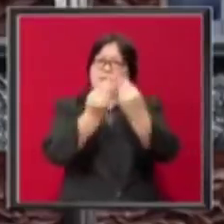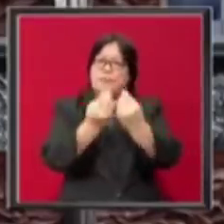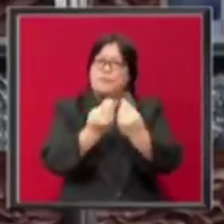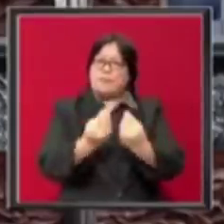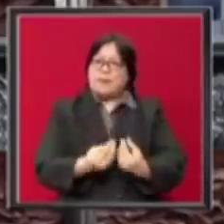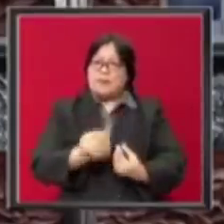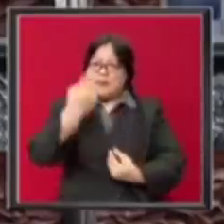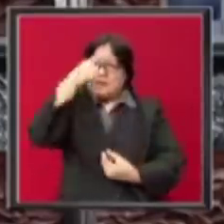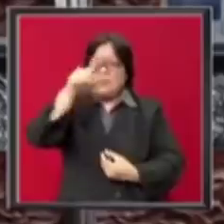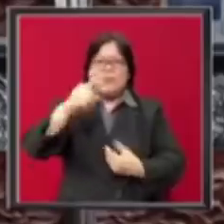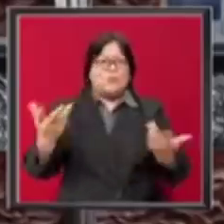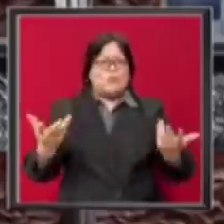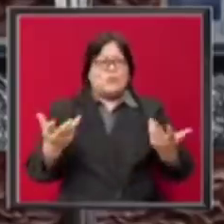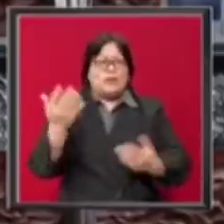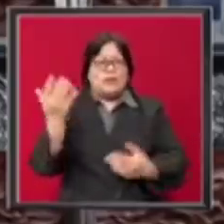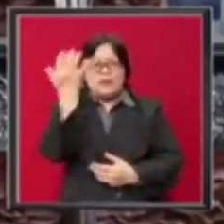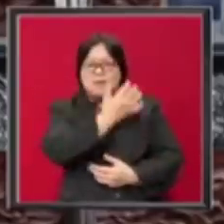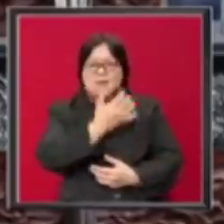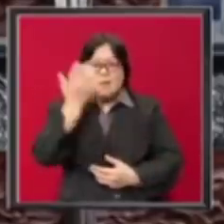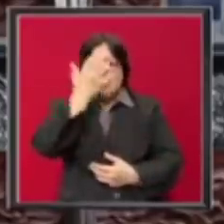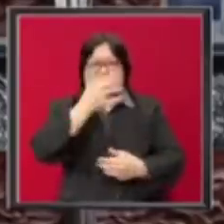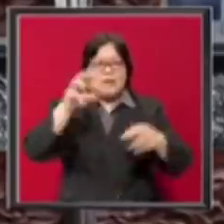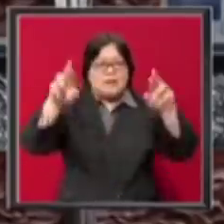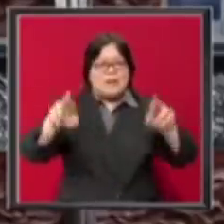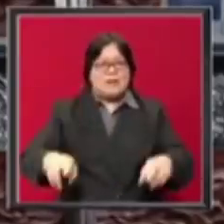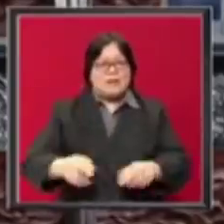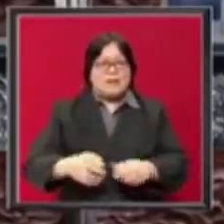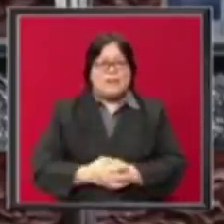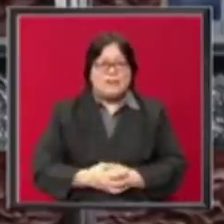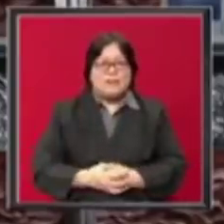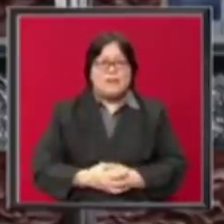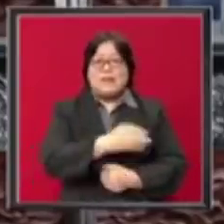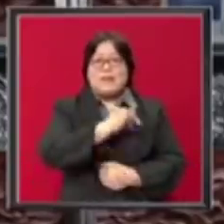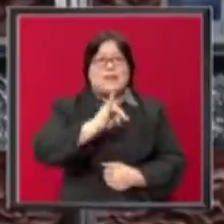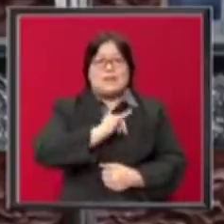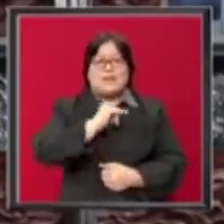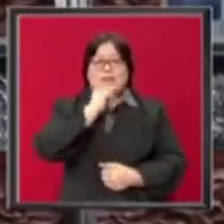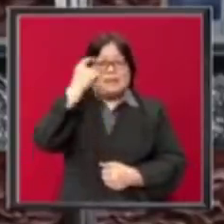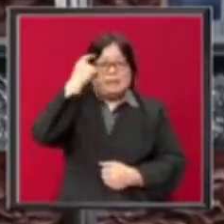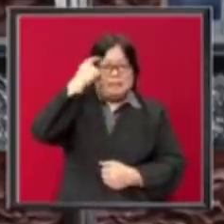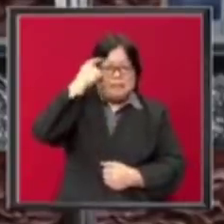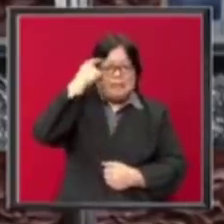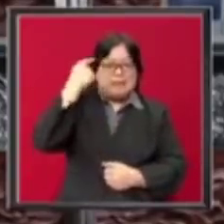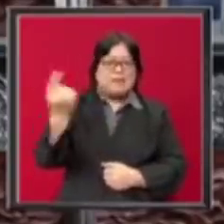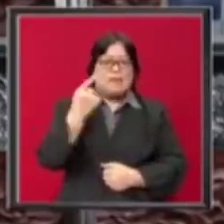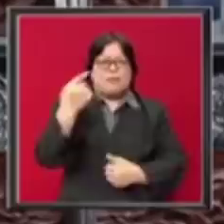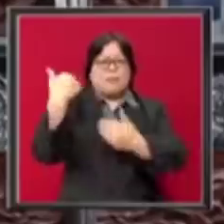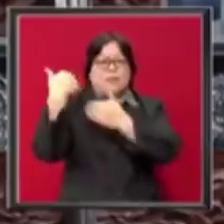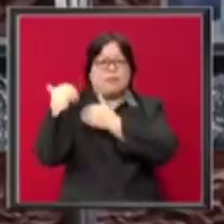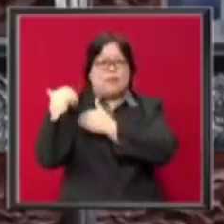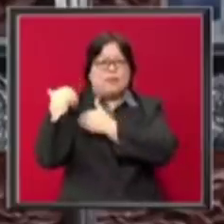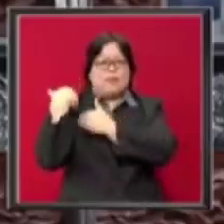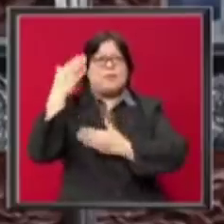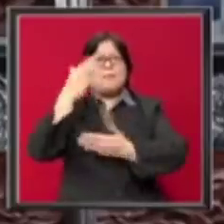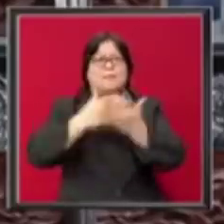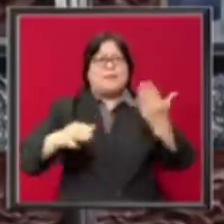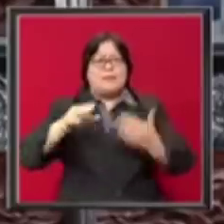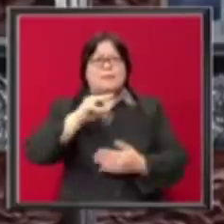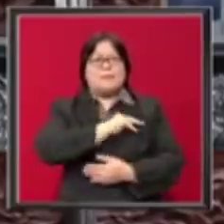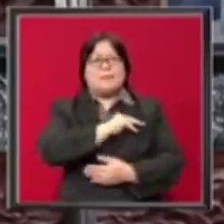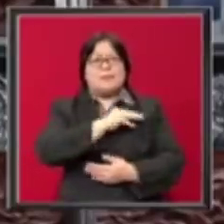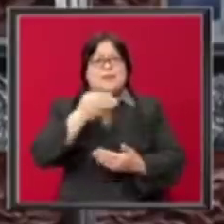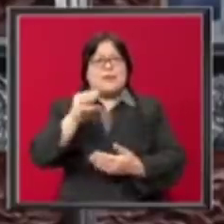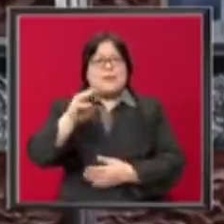untuk menggabui mata rakyat. Ya. Dan saya tidak anggap satu yang bertanggungjawab bagi pihak Menteri